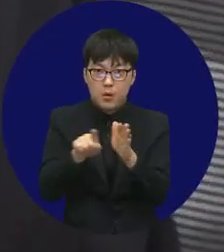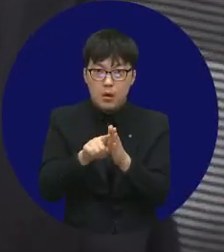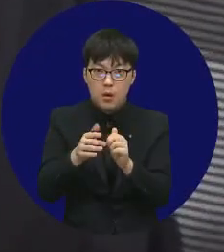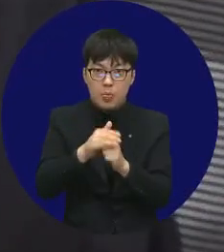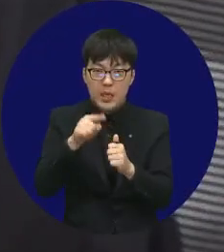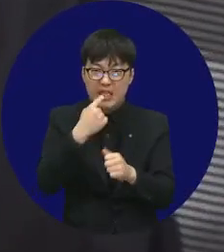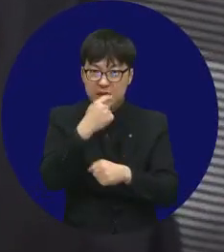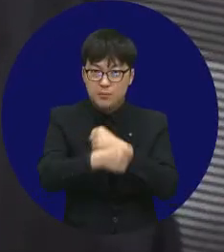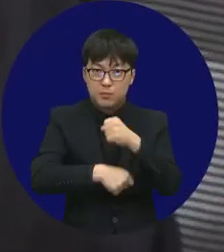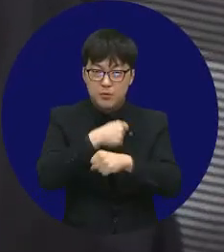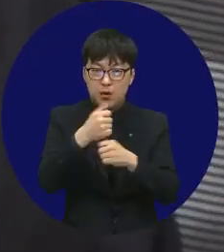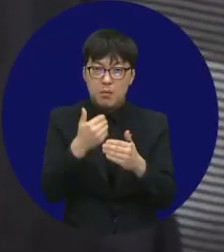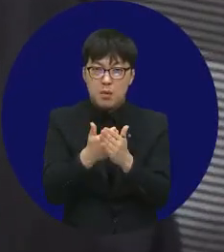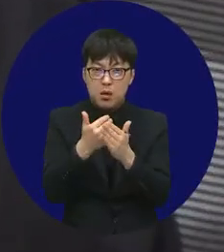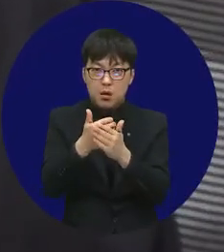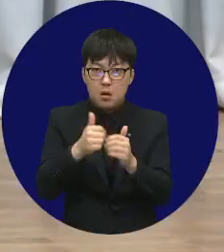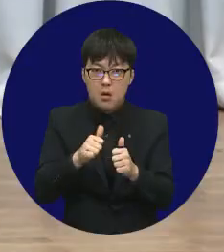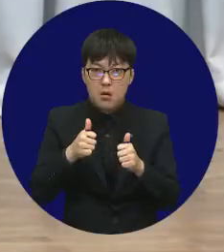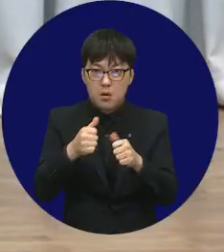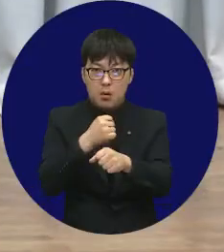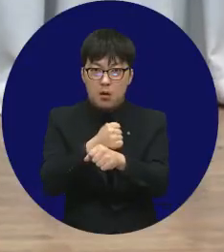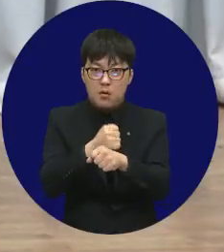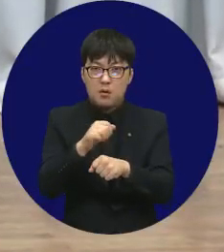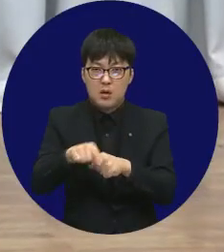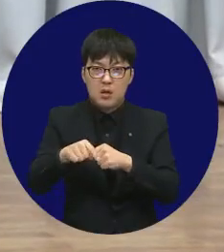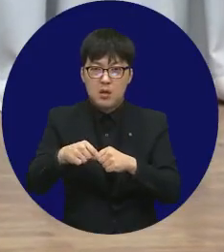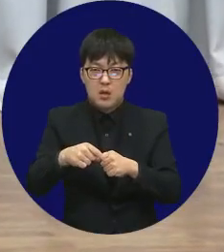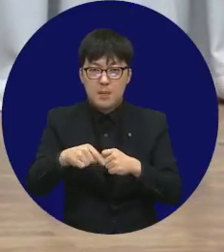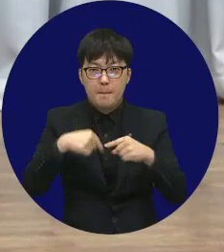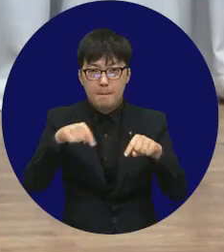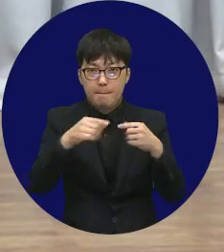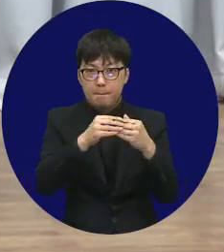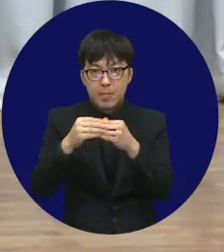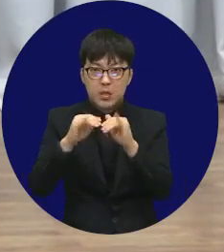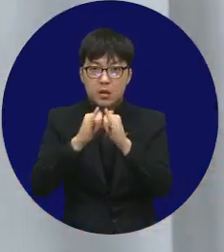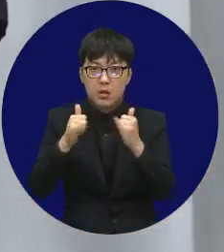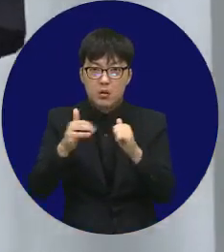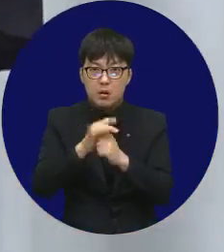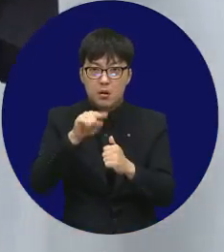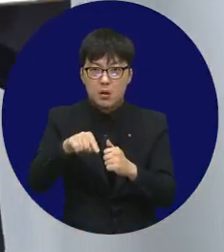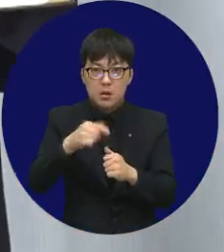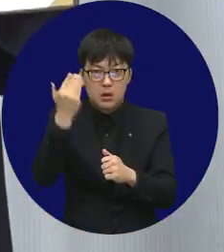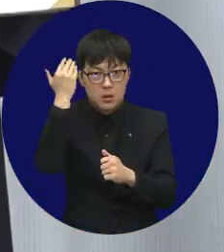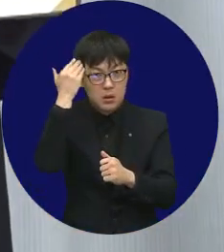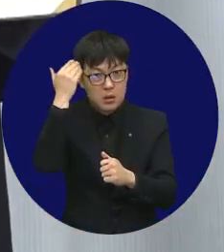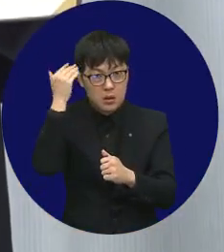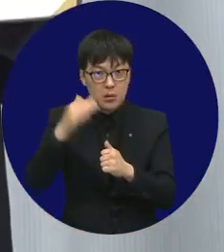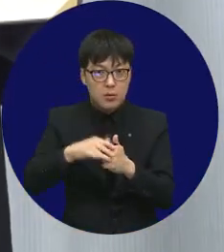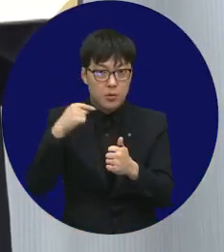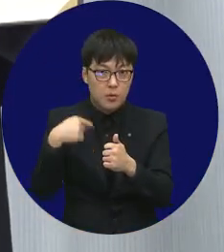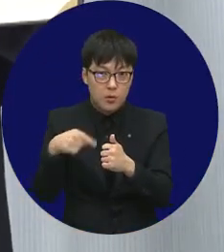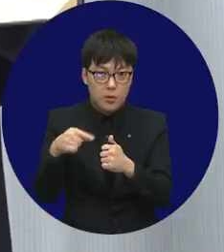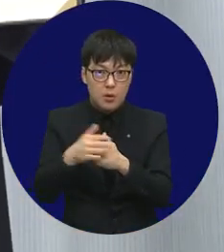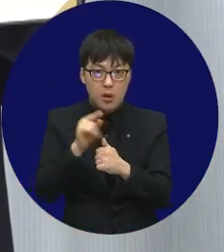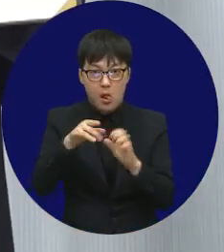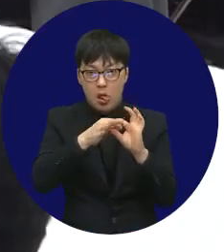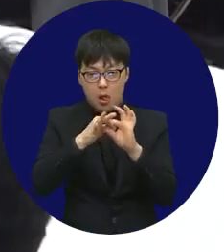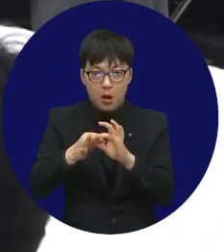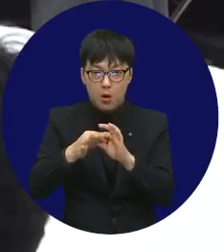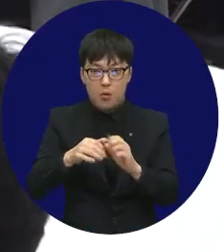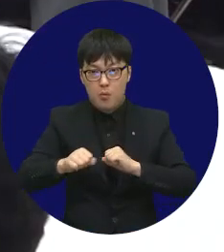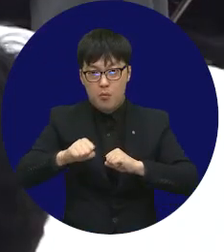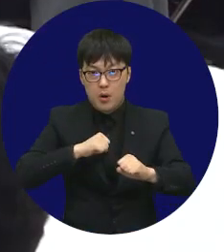발전에 기여하고 정치사회 지도자로서 갖춰야 할 전문지식과 소양교육의 실시, 지속적인